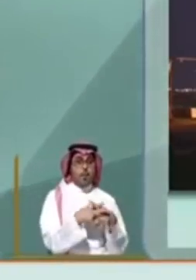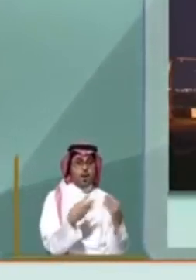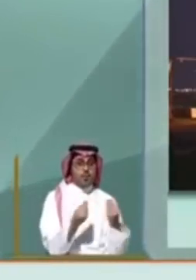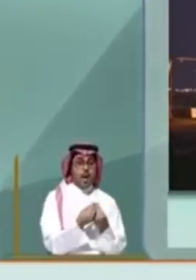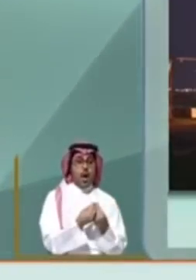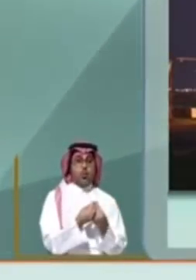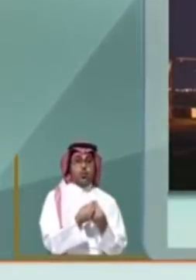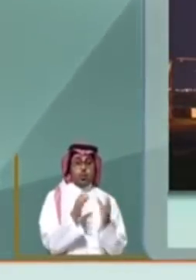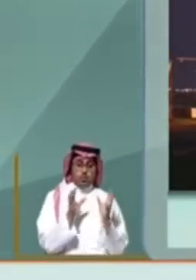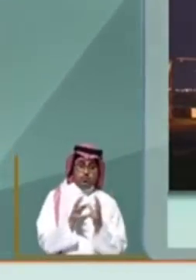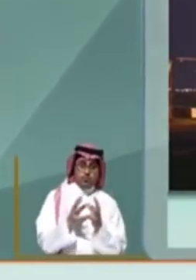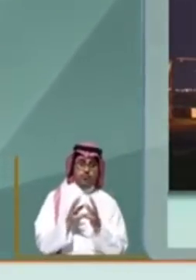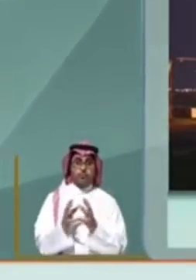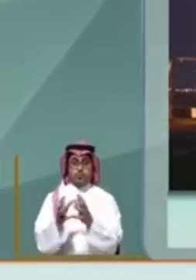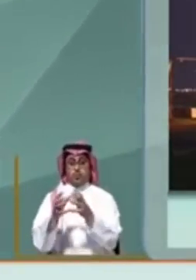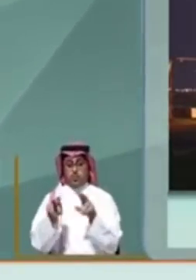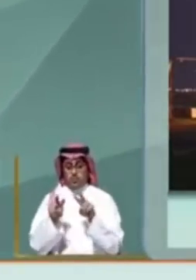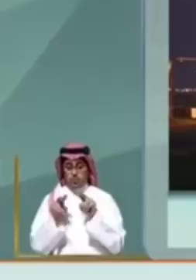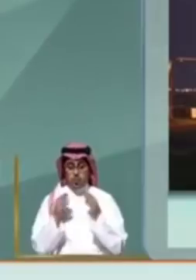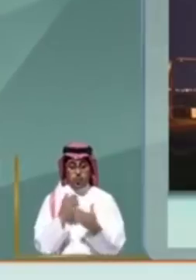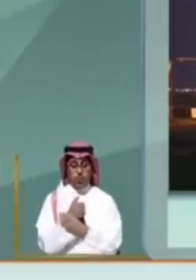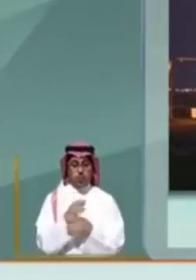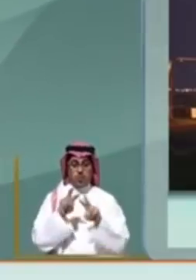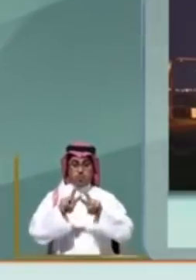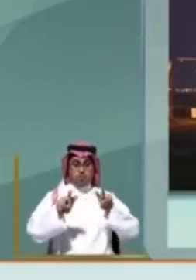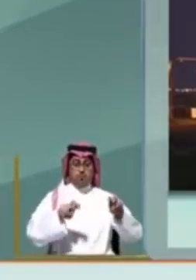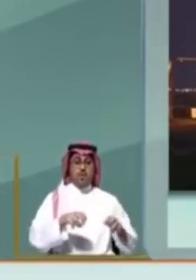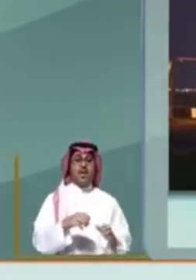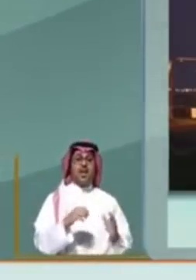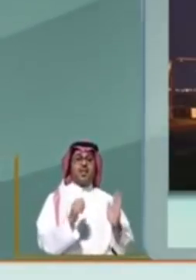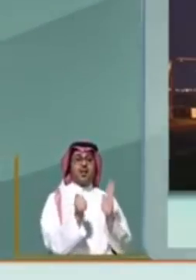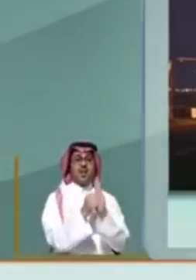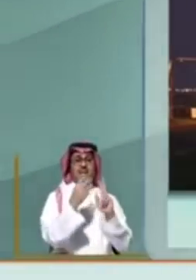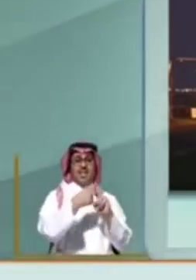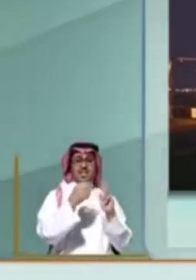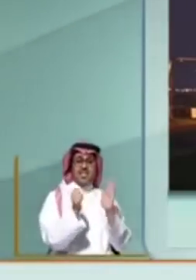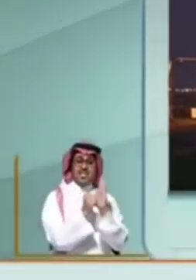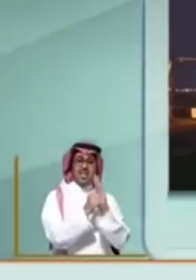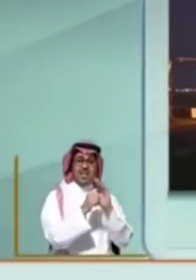وذلك لعدم التزامهم بتطبيق الاشتراطات الخاصة بسكن العمال